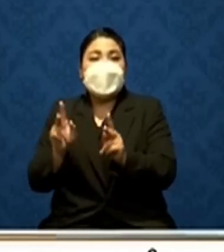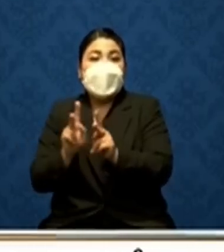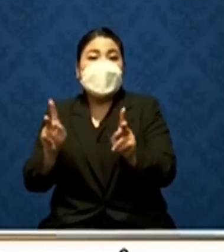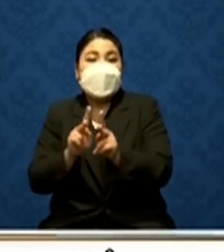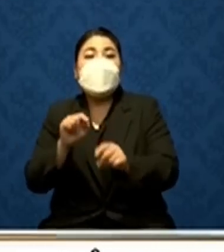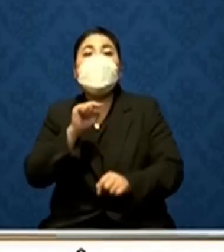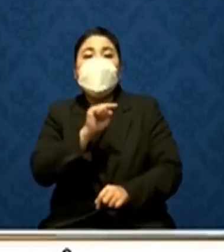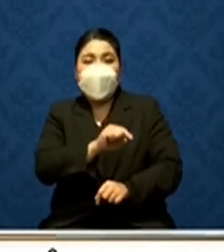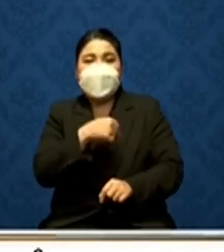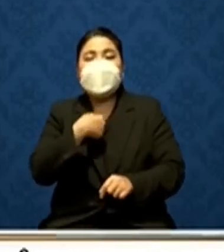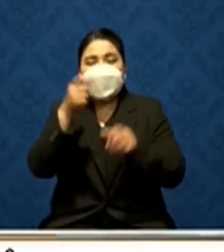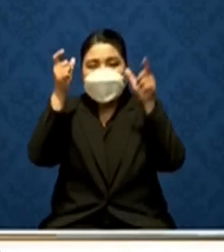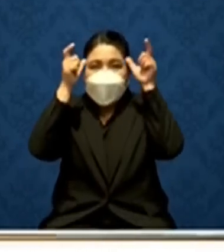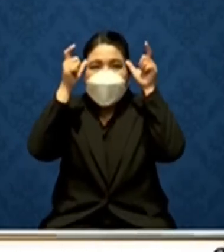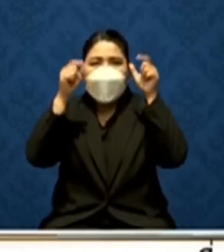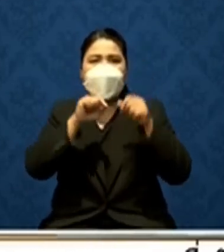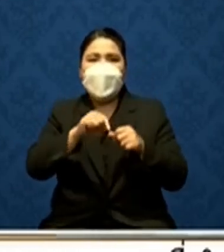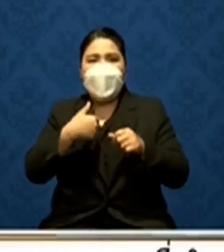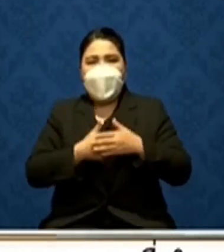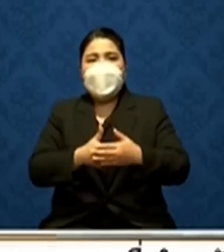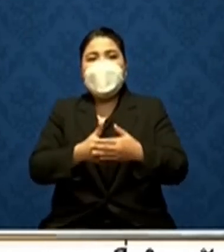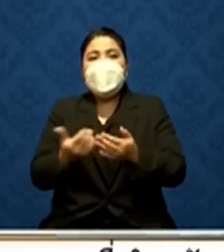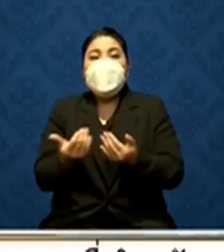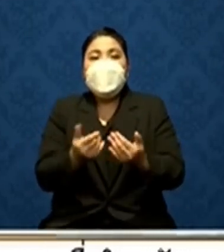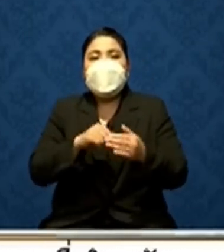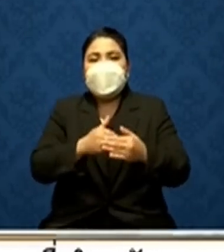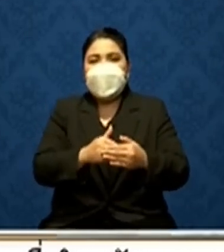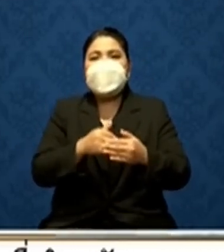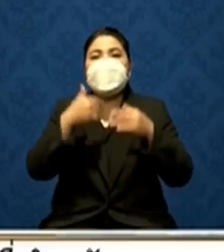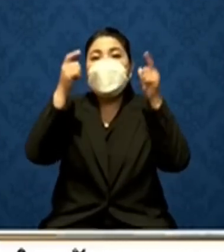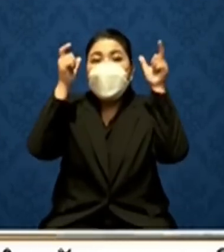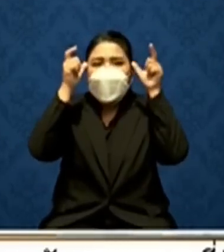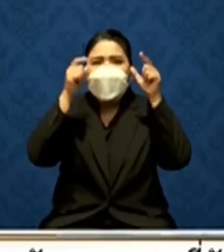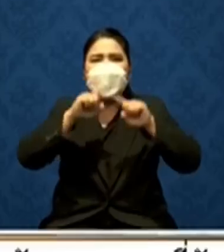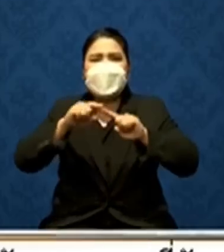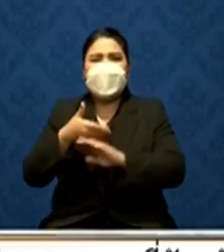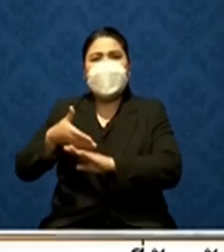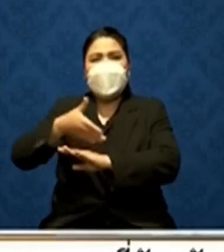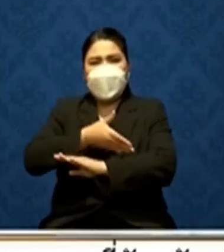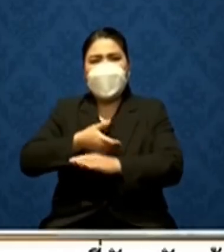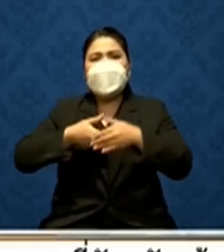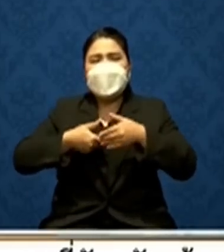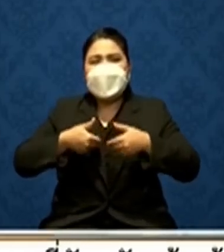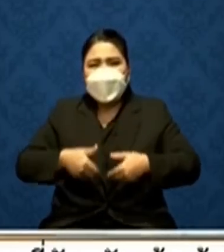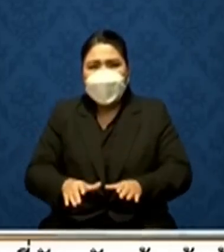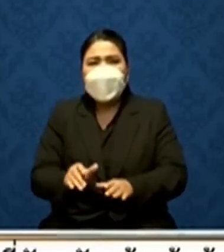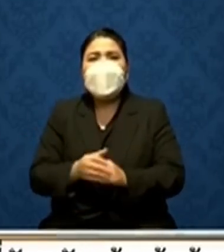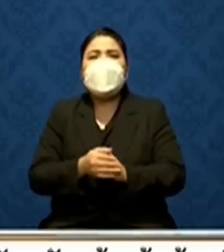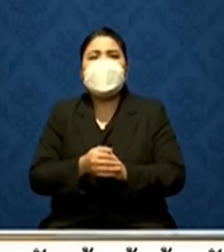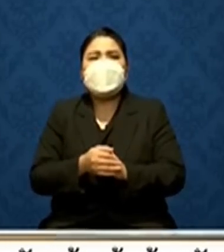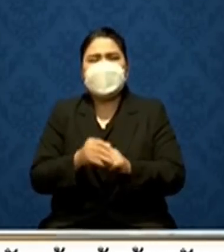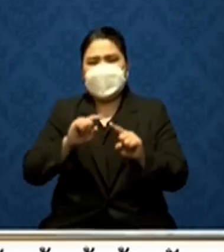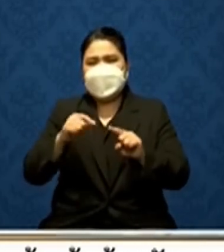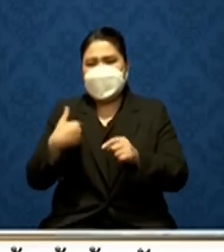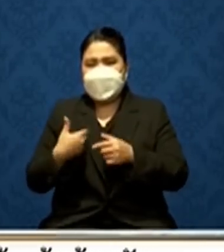นี่มันเป็นวัวโอ๊ยลูกในท้องเป็นวัวจะก่อนที่จะคลอดเพียงวันเดียวเท่านั้นครับมี